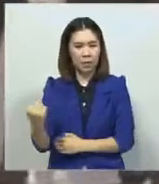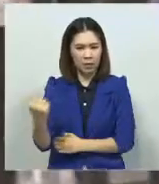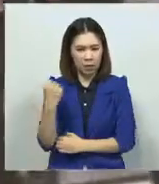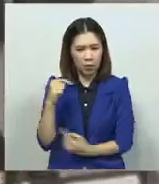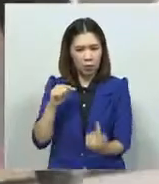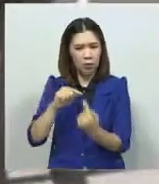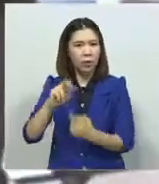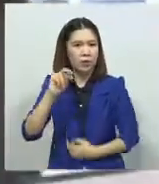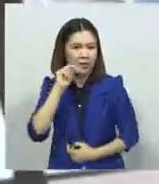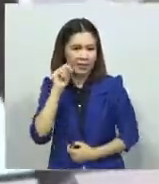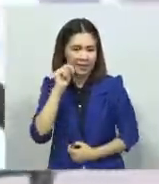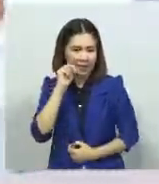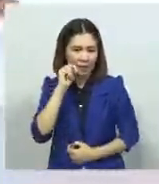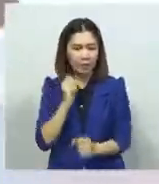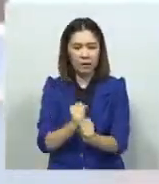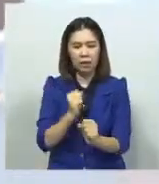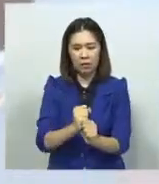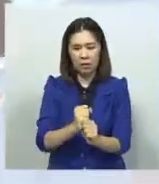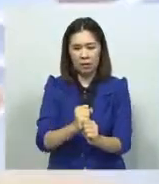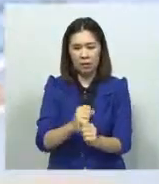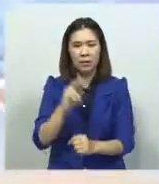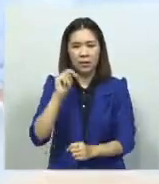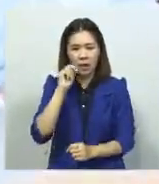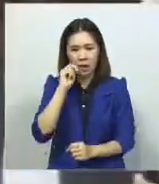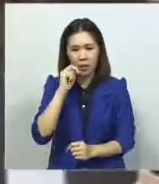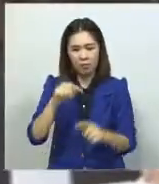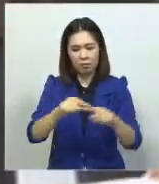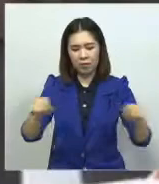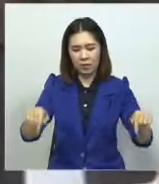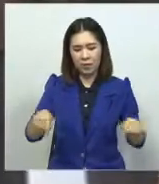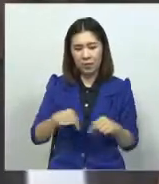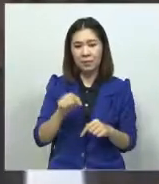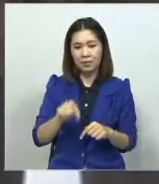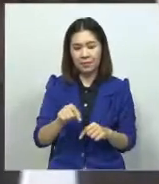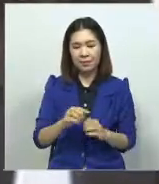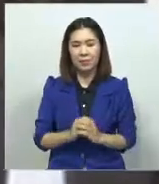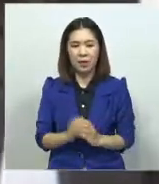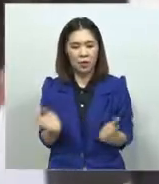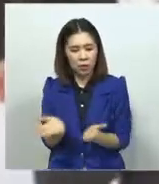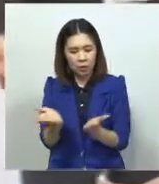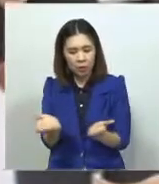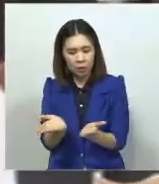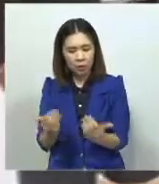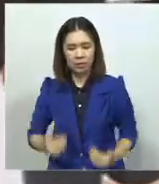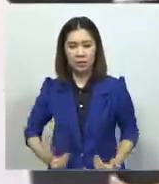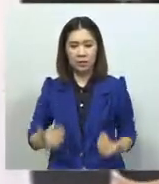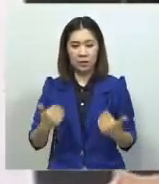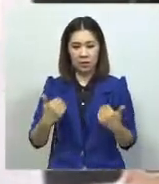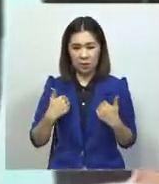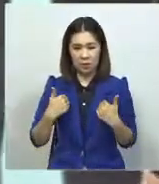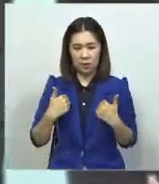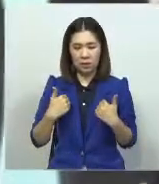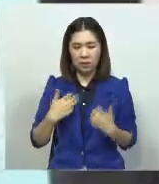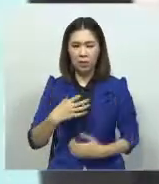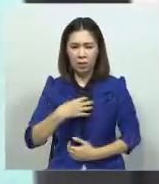งด้านน้ำดิบในการผลิตน้ำประปาในพื้นที่อย่างยั่งยืนช่วยส่งเสริมคุณภาพชีวิตและสนองความต้อง